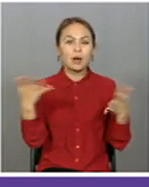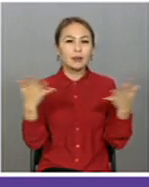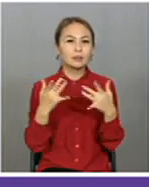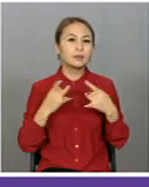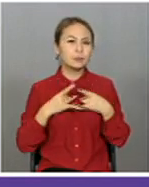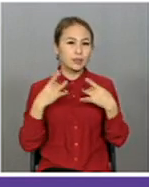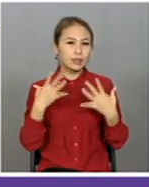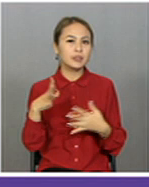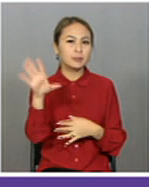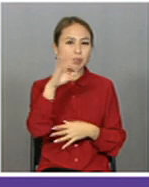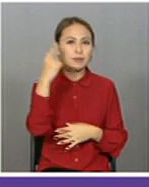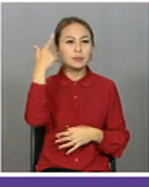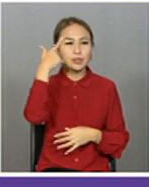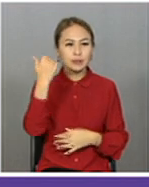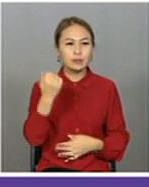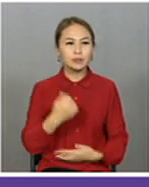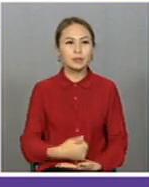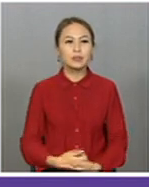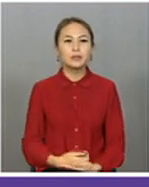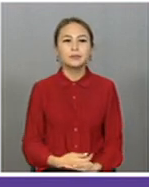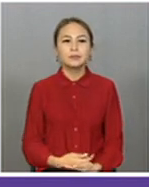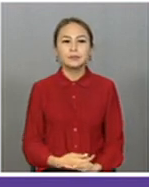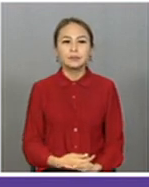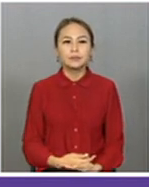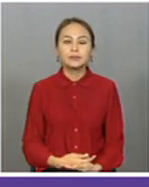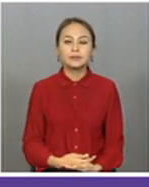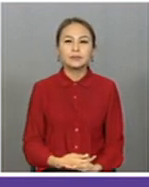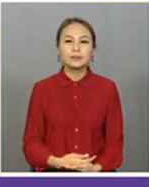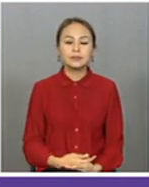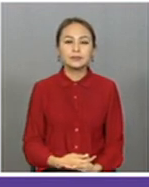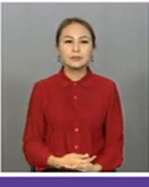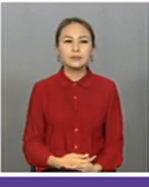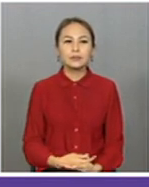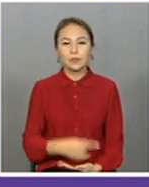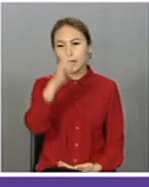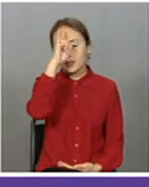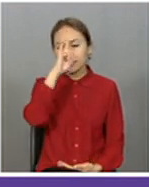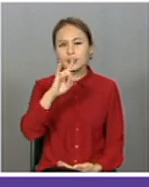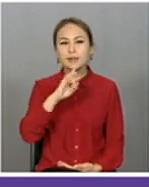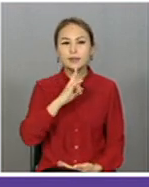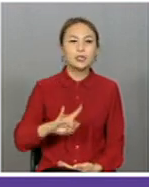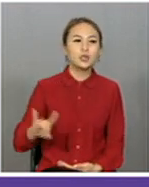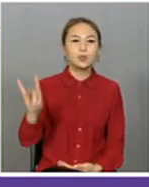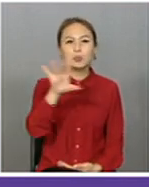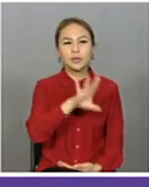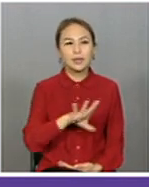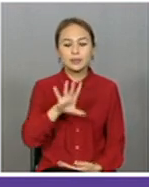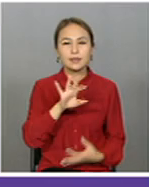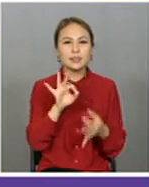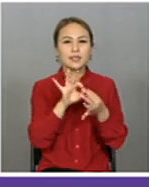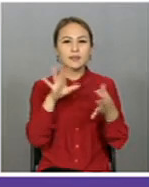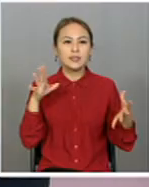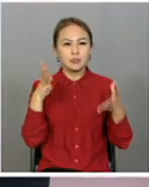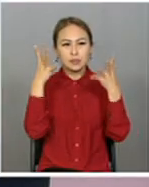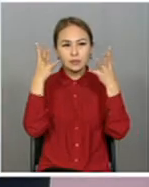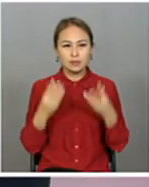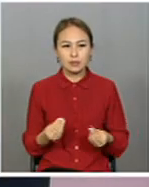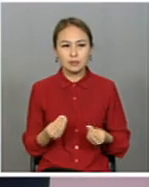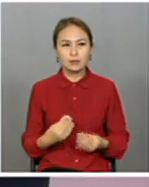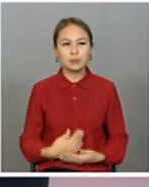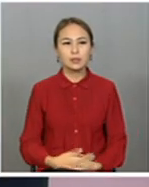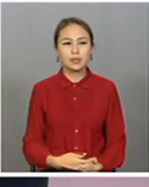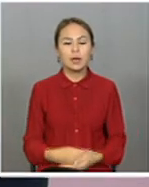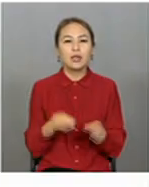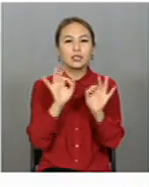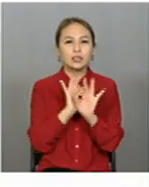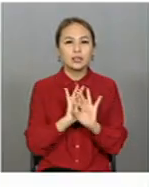екендігін білесіңдер ме? 16-шы желтоқсан Қазақстан Республикасының тәуелсіздік күні.